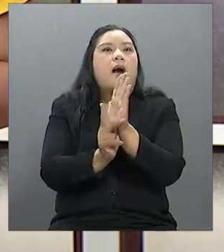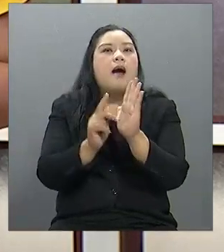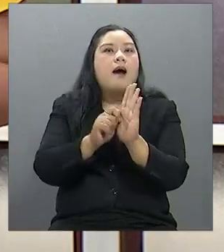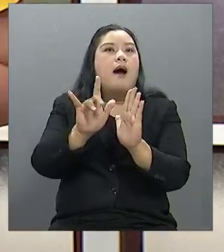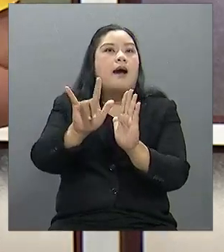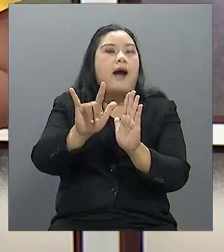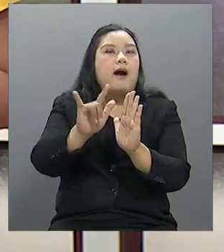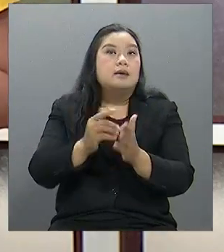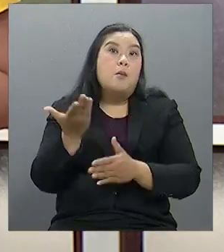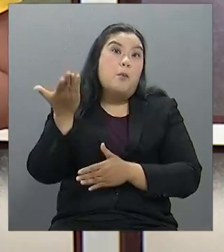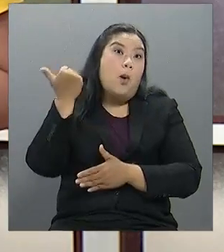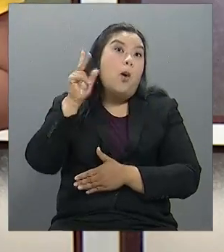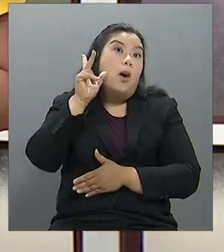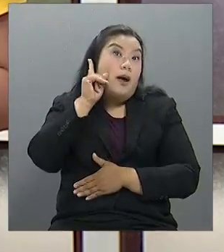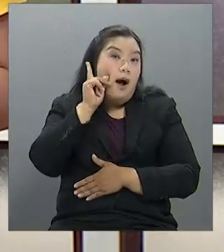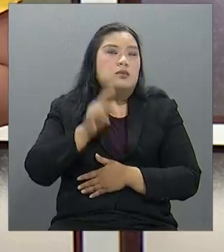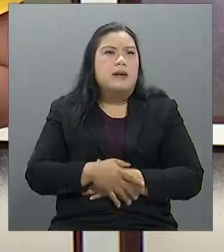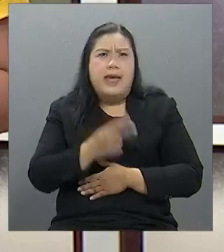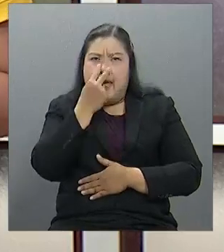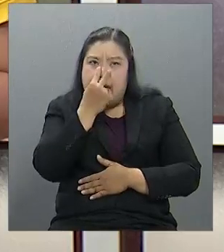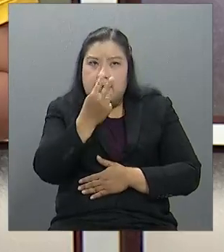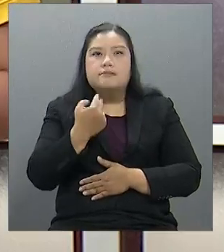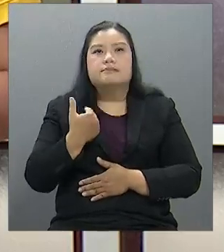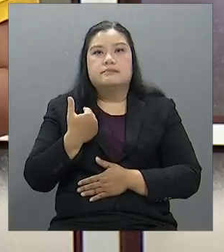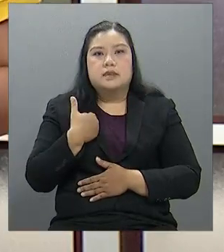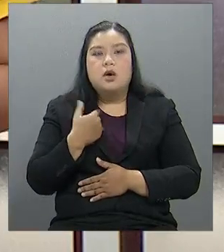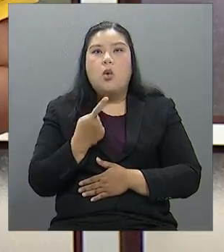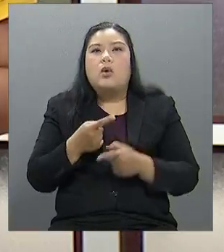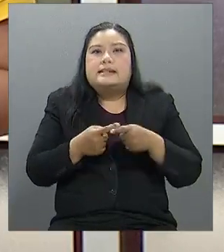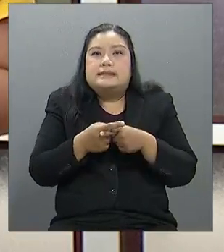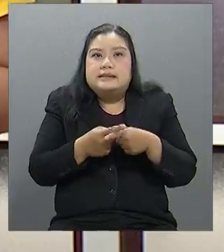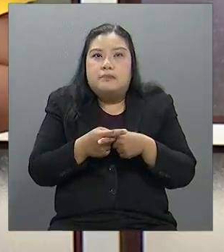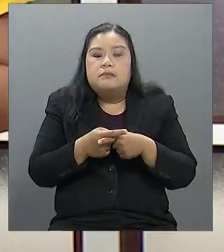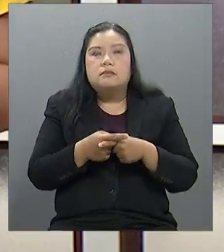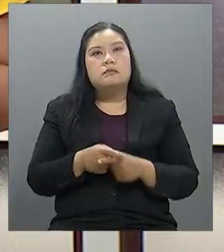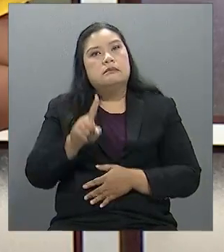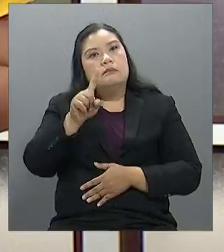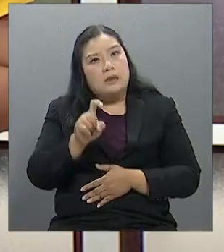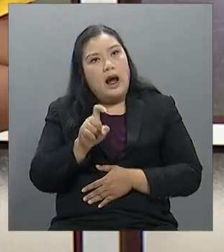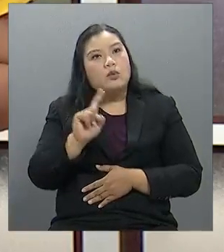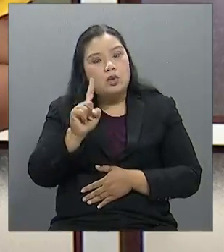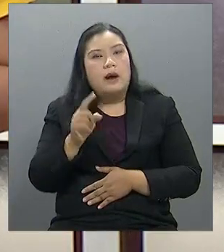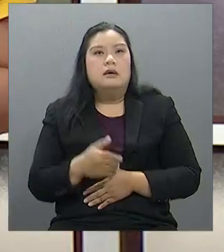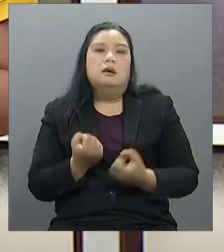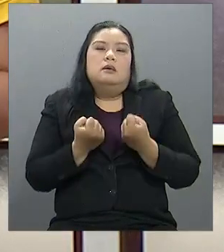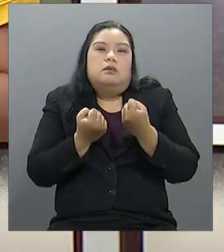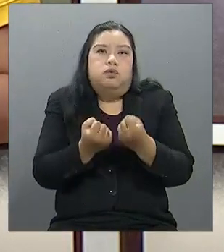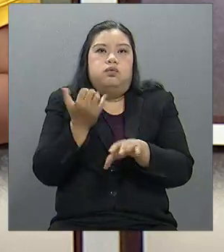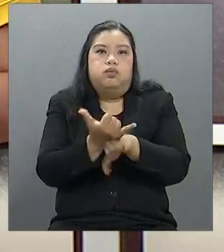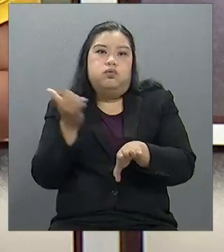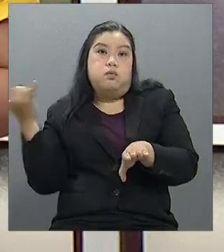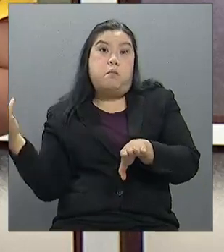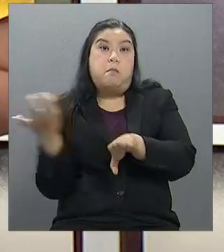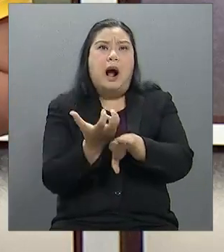คยติดตามมาแล้วนะคะว่ามีผู้ที่บาดเจ็บสาหัสถึงขนาดเสียชีวิตจากการถูกแก๊งปาหินนี่ก็เคยมาแล้วนะ